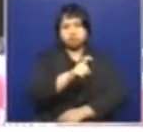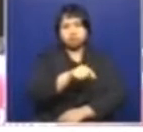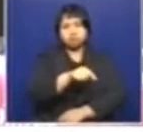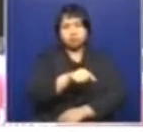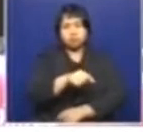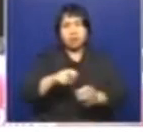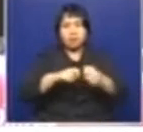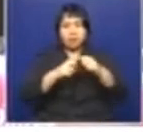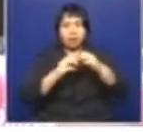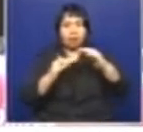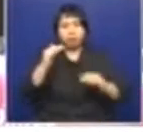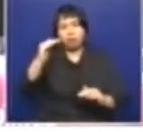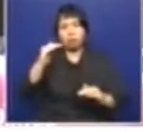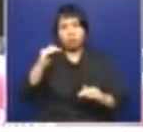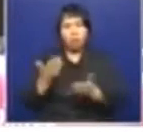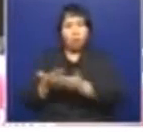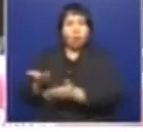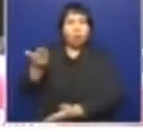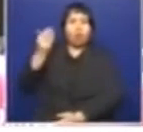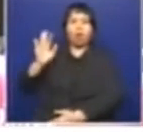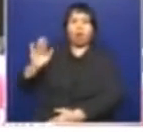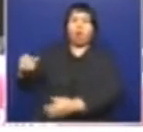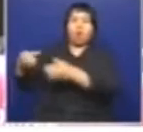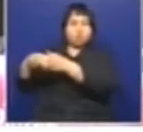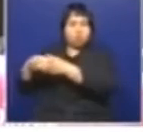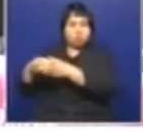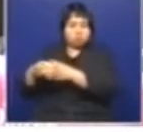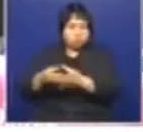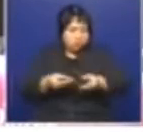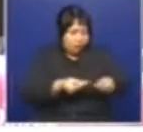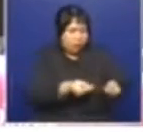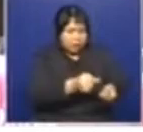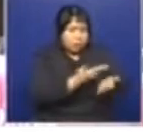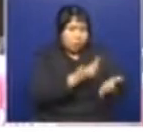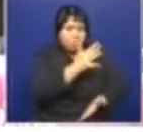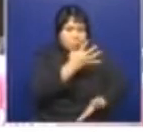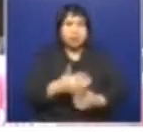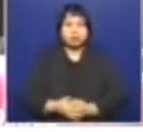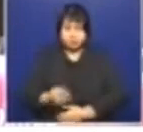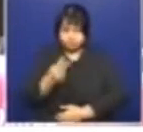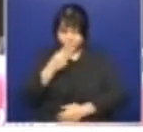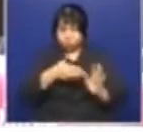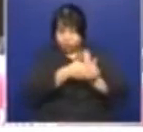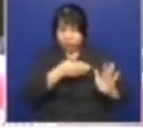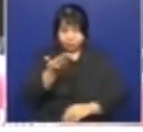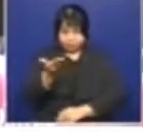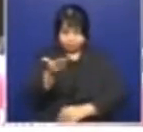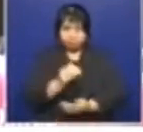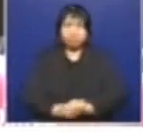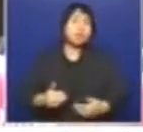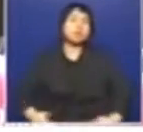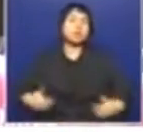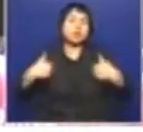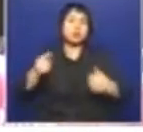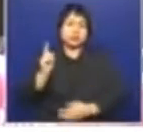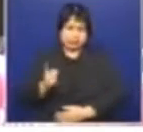อยู่มันไปรวยอยู่ที่พวกหนึ่งมันไม่กระจายลงข้างล่างแต่ถ้าจะดูความจริงขอดูสไลด์ต่อไปนี้ครับเป็นชีวิตจริงเป็นภา